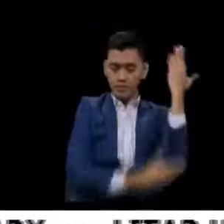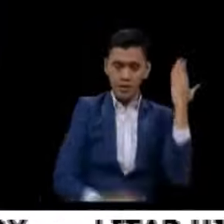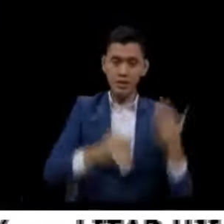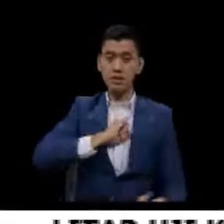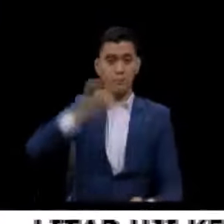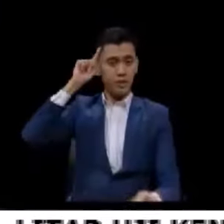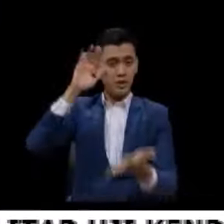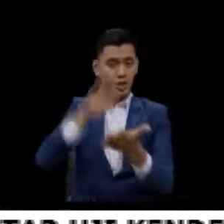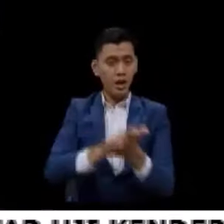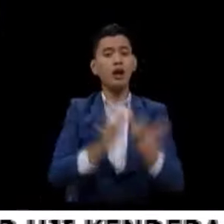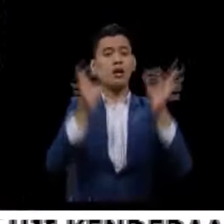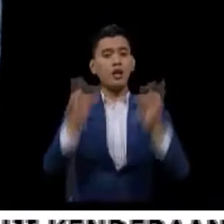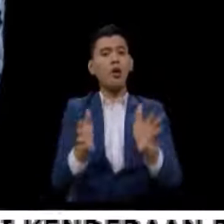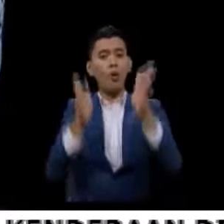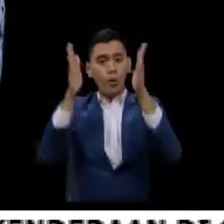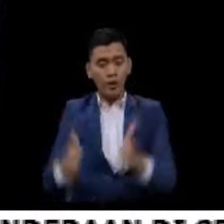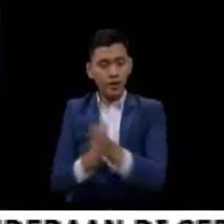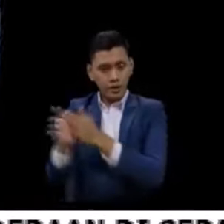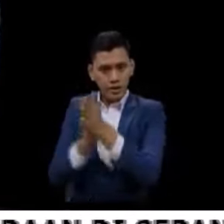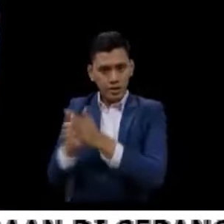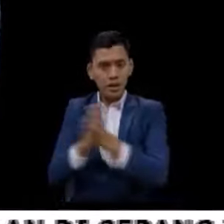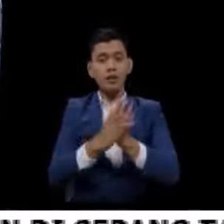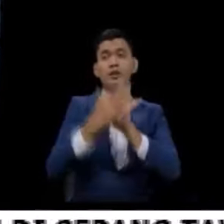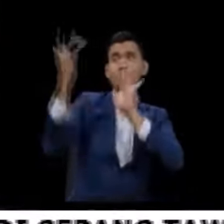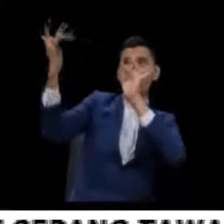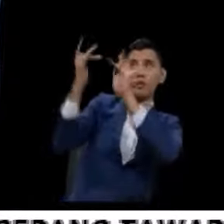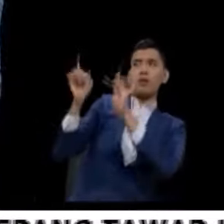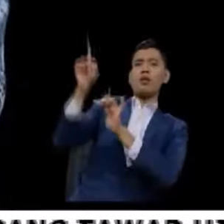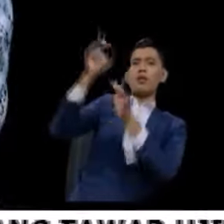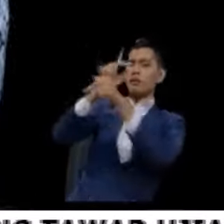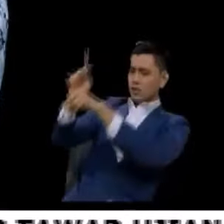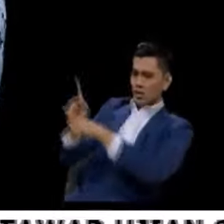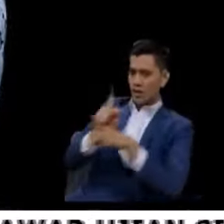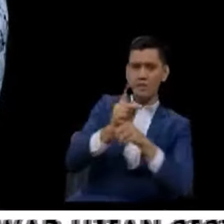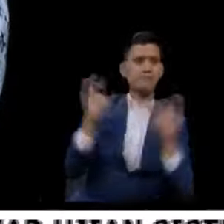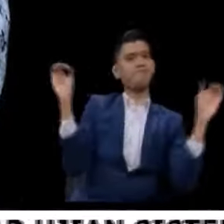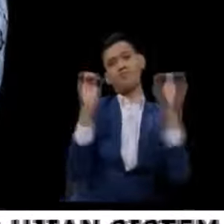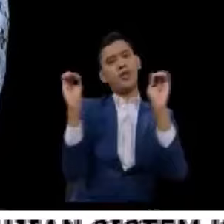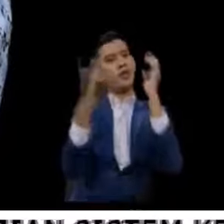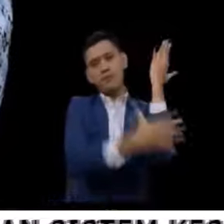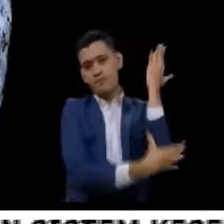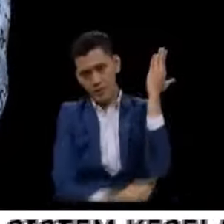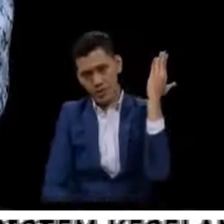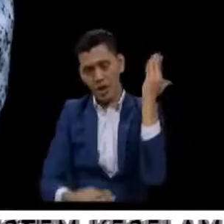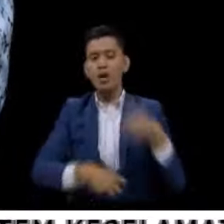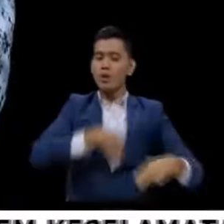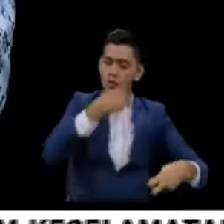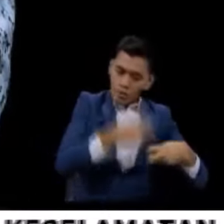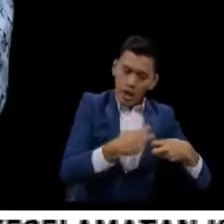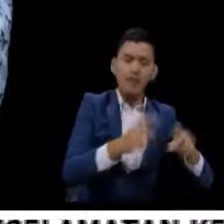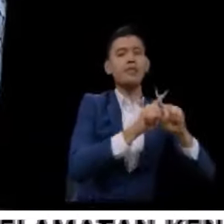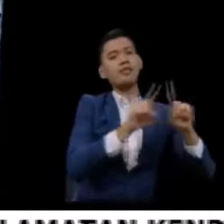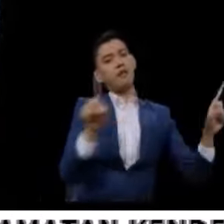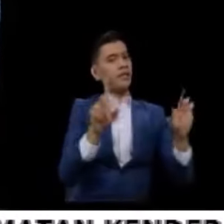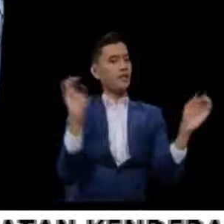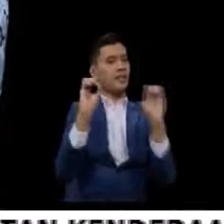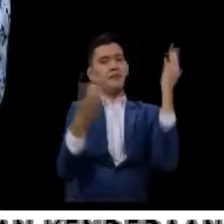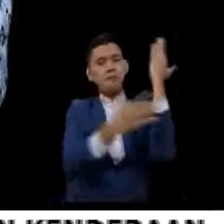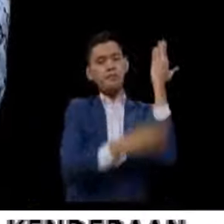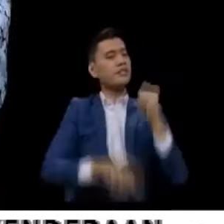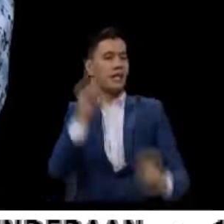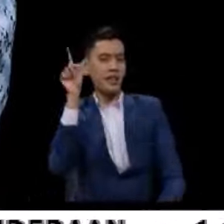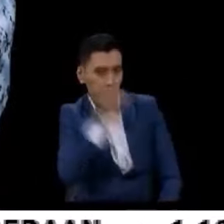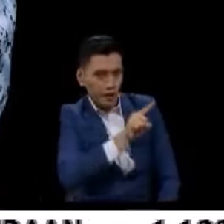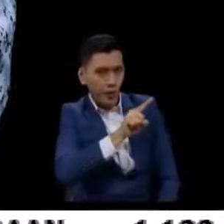percaya orang yang letak tinggal uang jago hubungannya Allah ta'ala di tidak akan pakai Danau walaupun susah tapi dia tidak akan menjadi Papa kedana